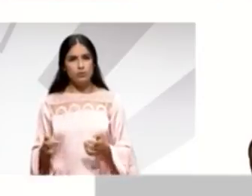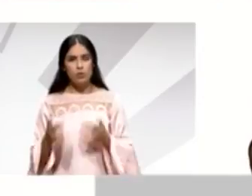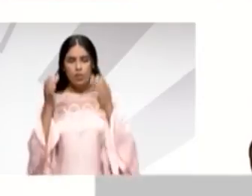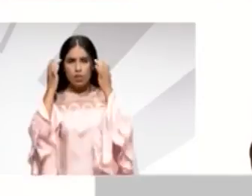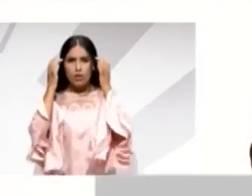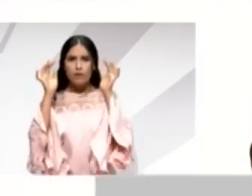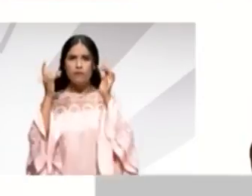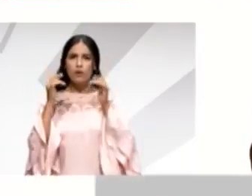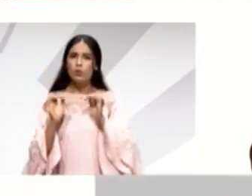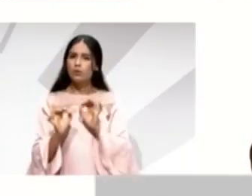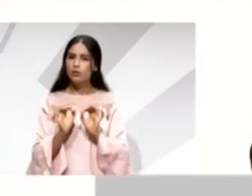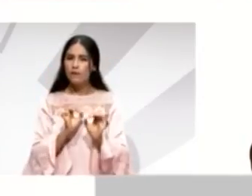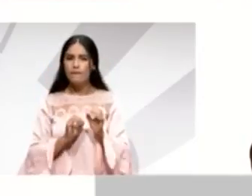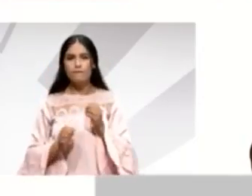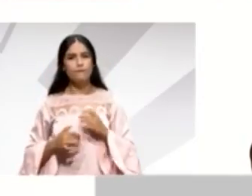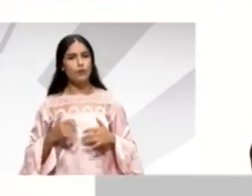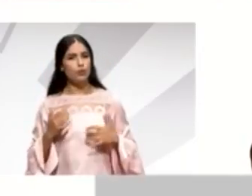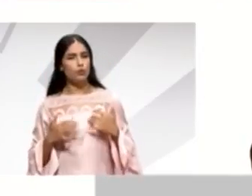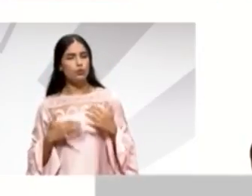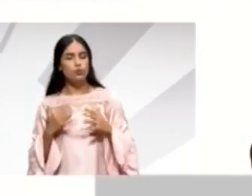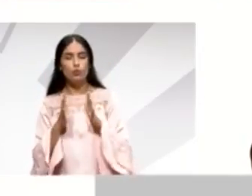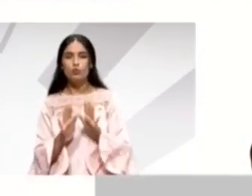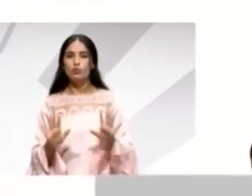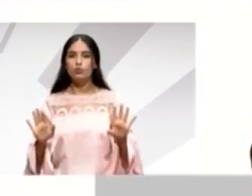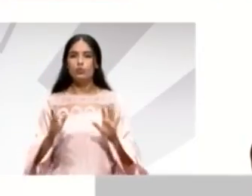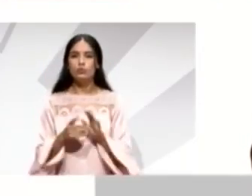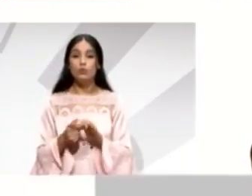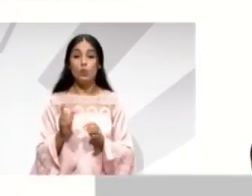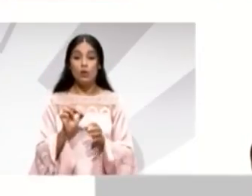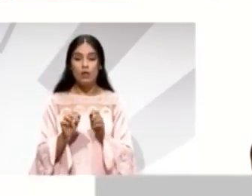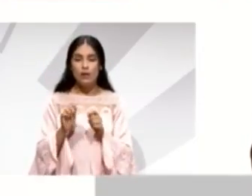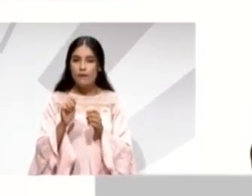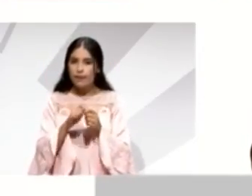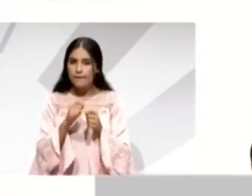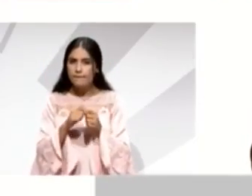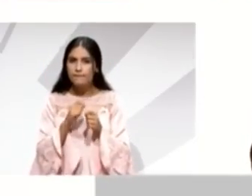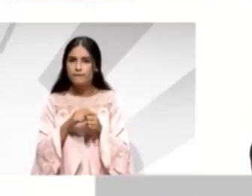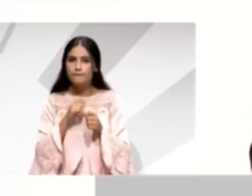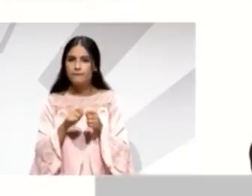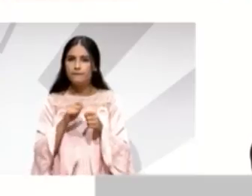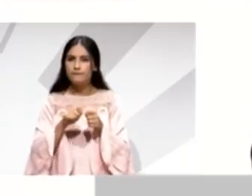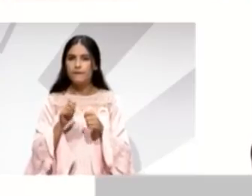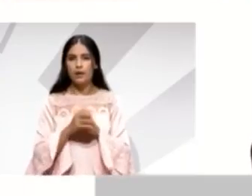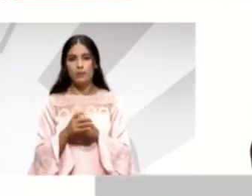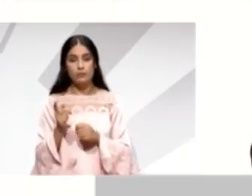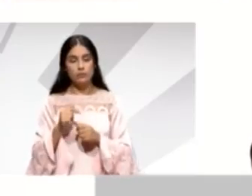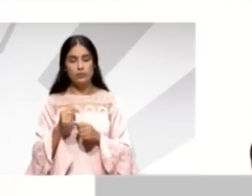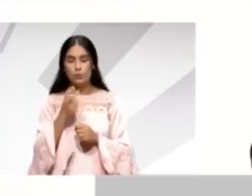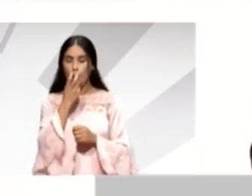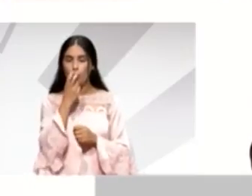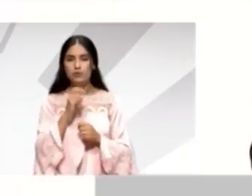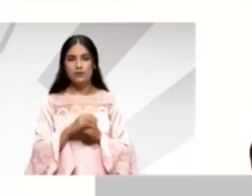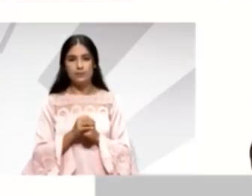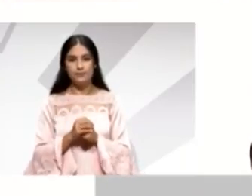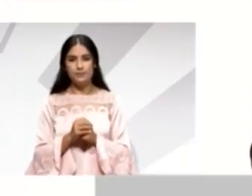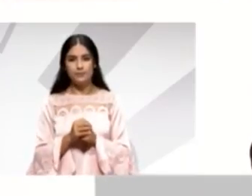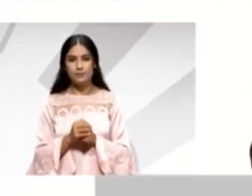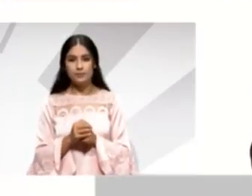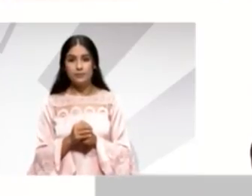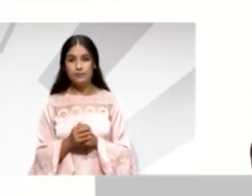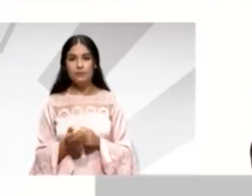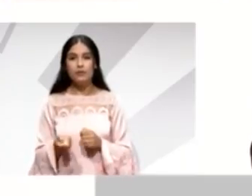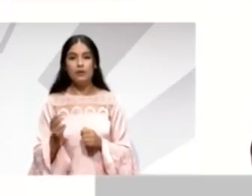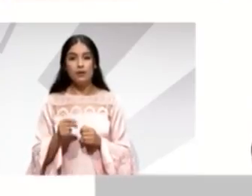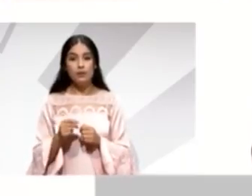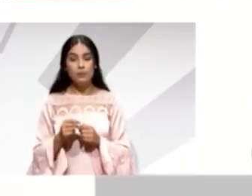والحرف مع تثمين المخزون الحضاري والتاريخي جهه ولايه المنستير تمسكنا بدعم وتدعيم